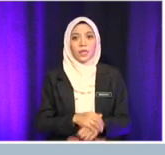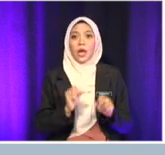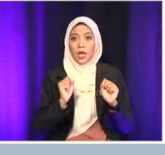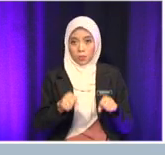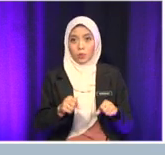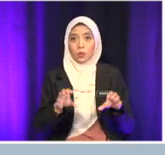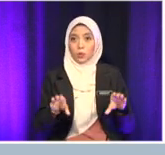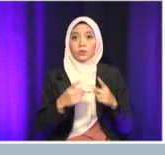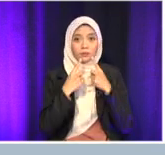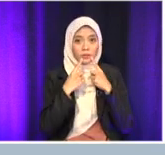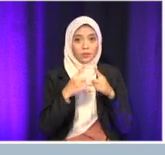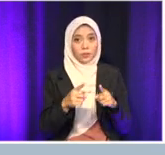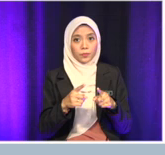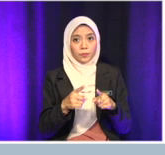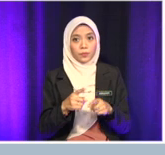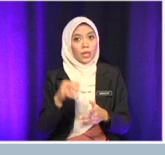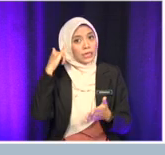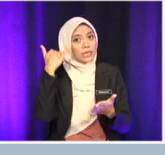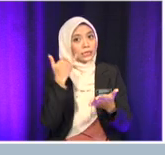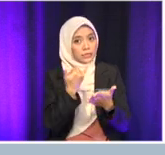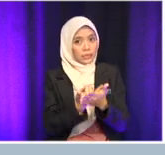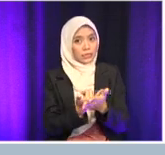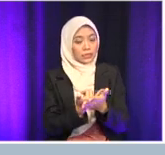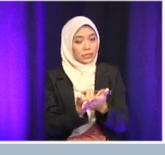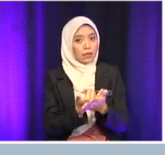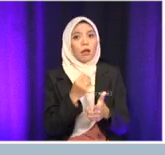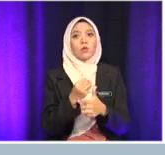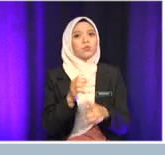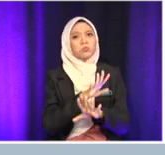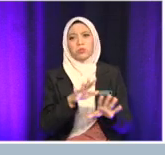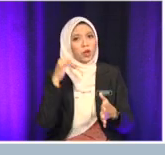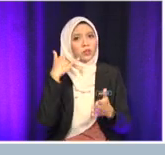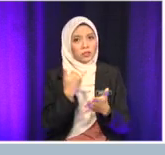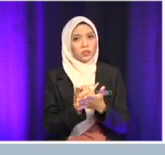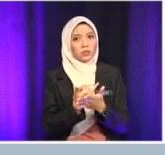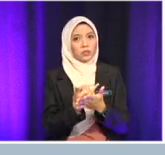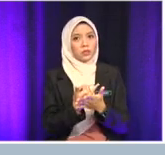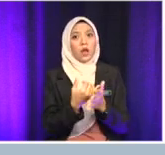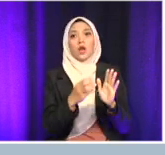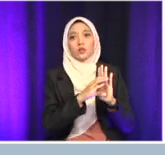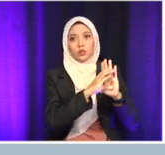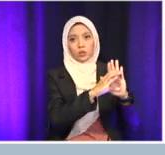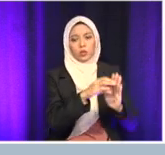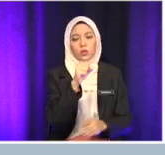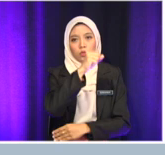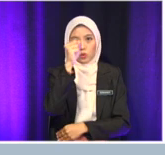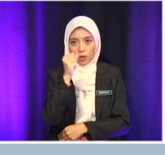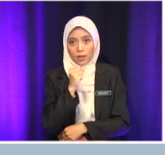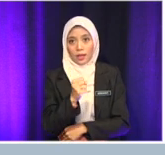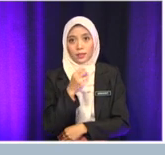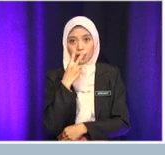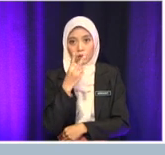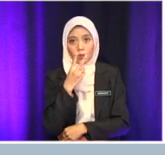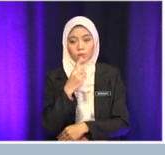ia akan jadi meyakinkan atau tidak meyakinkan contoh soal yang di bawah kita lihat di sini